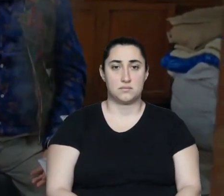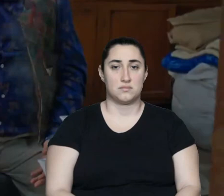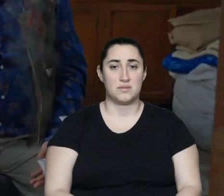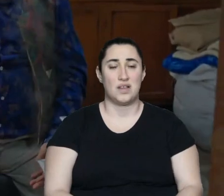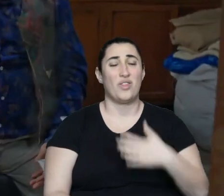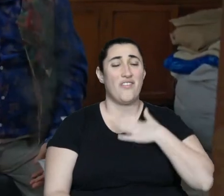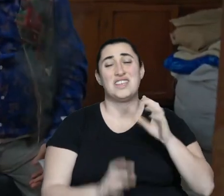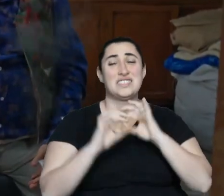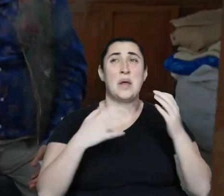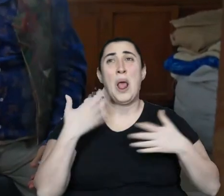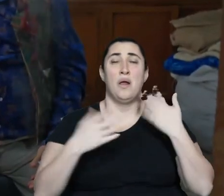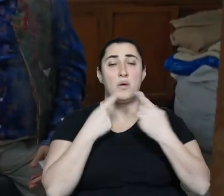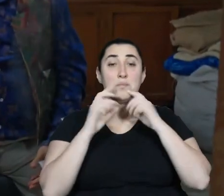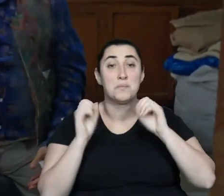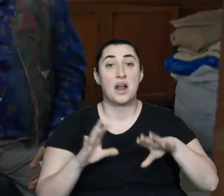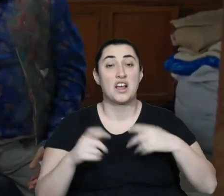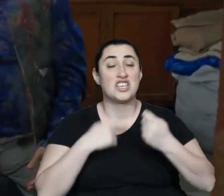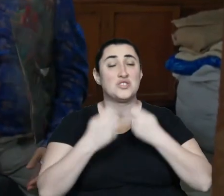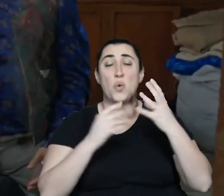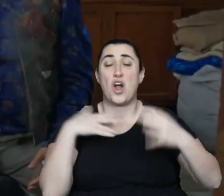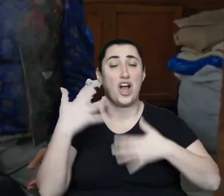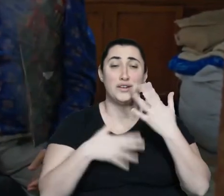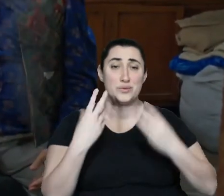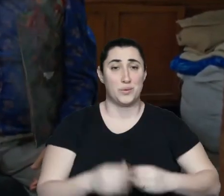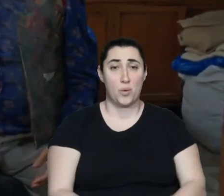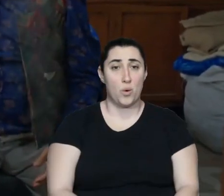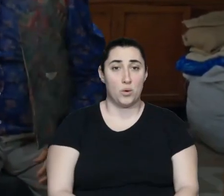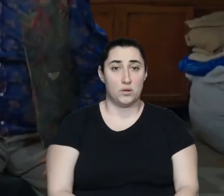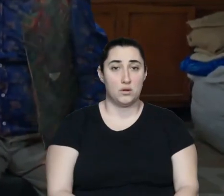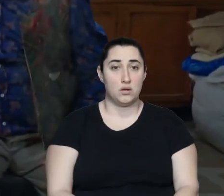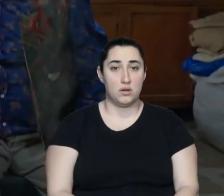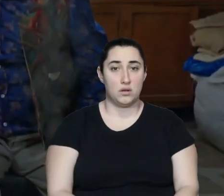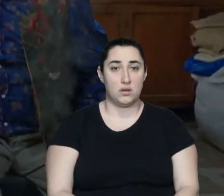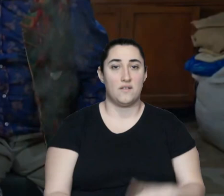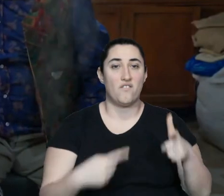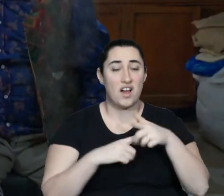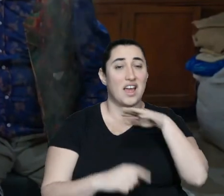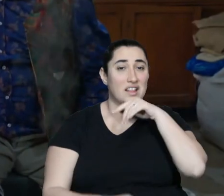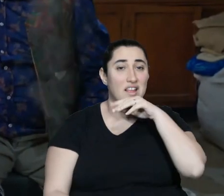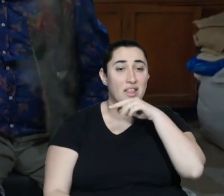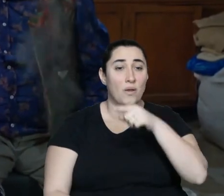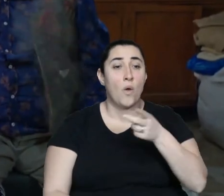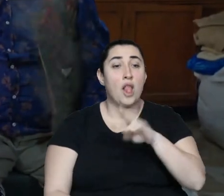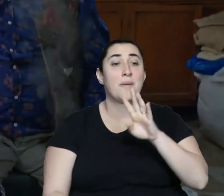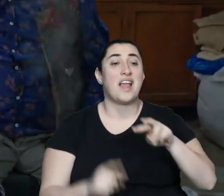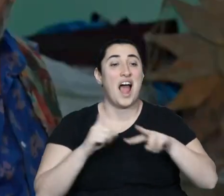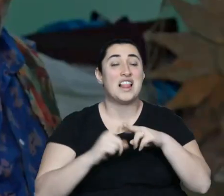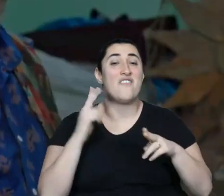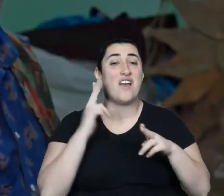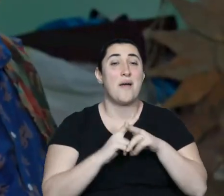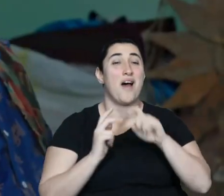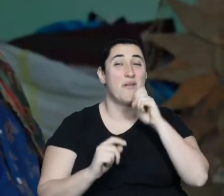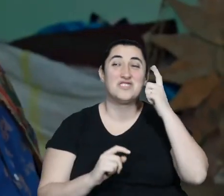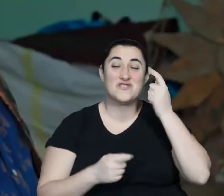Bırak şimdi jortlamayı, hortlamayı. İşler Arap saçına dönüyor. Ya Faik dedeyi kaybetmeden bu Alev'i acilen amca